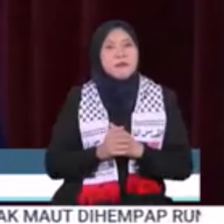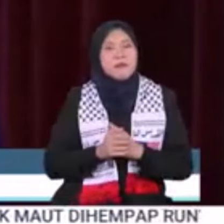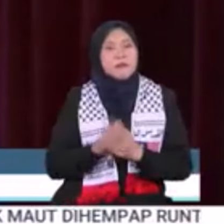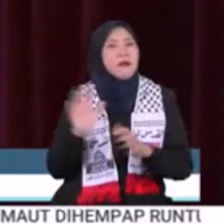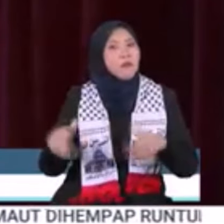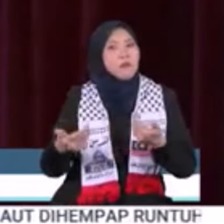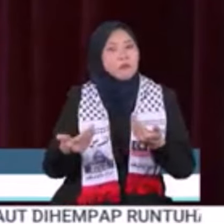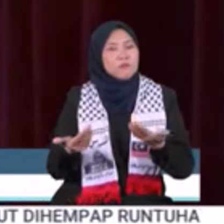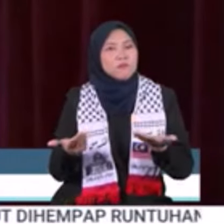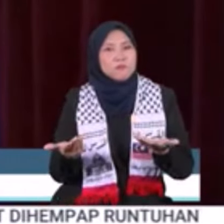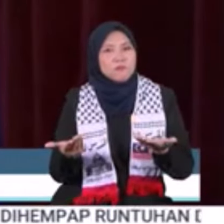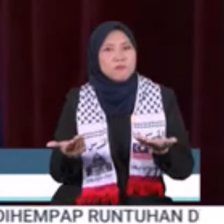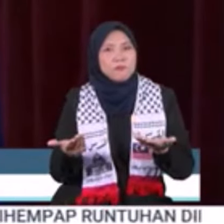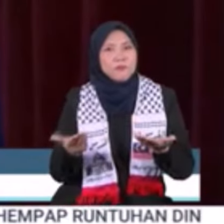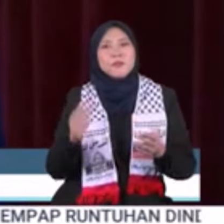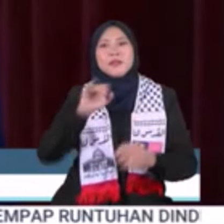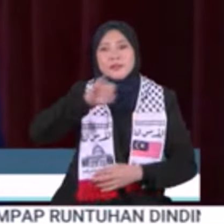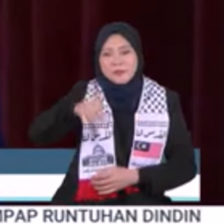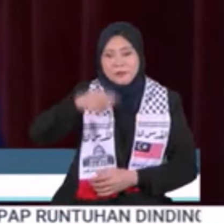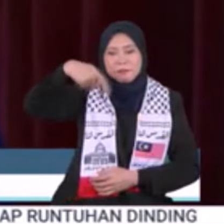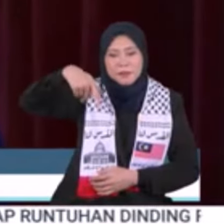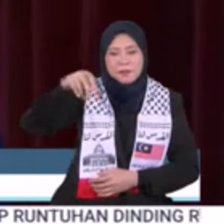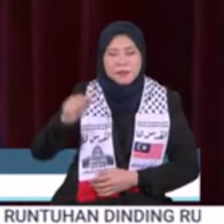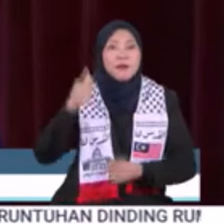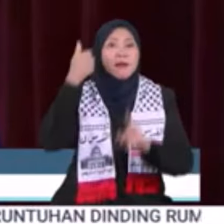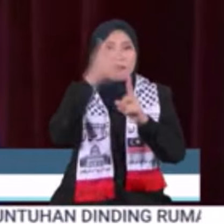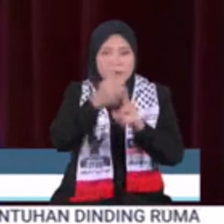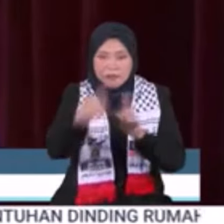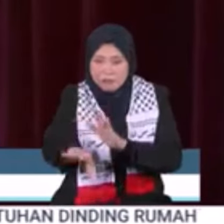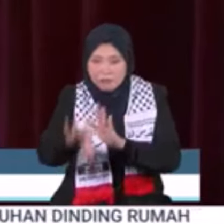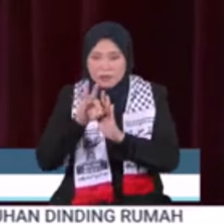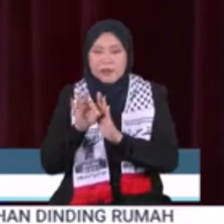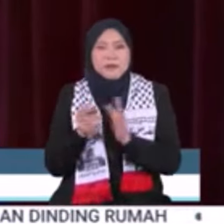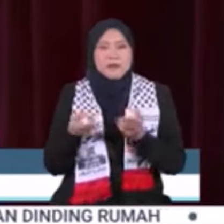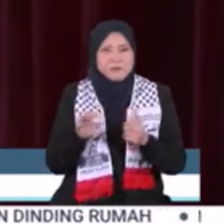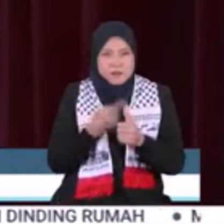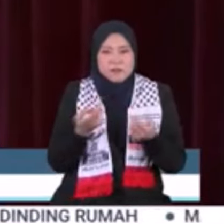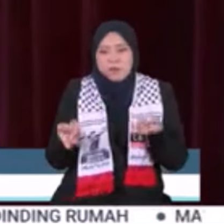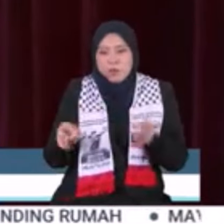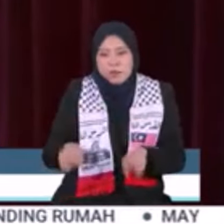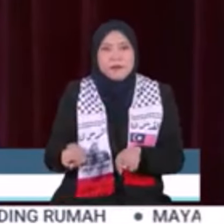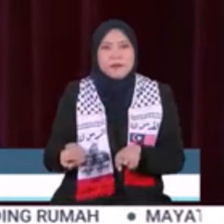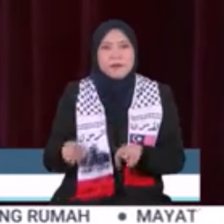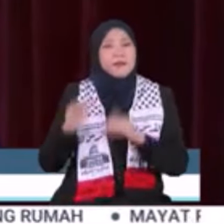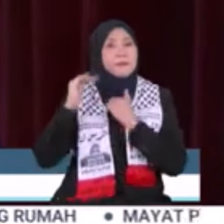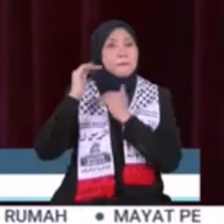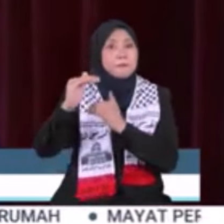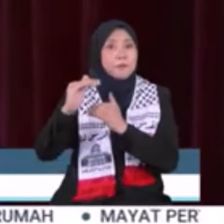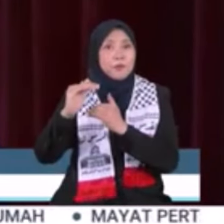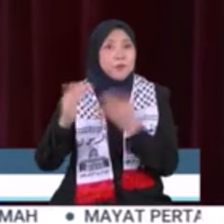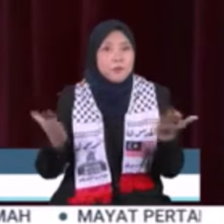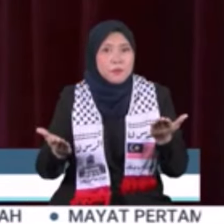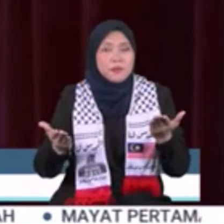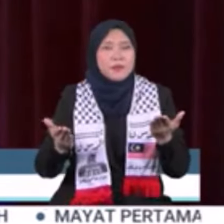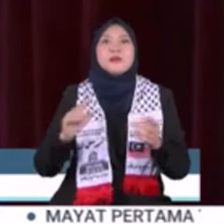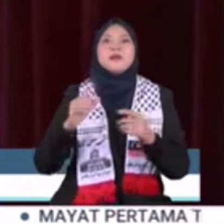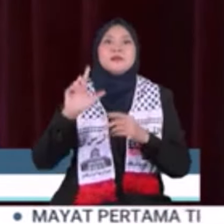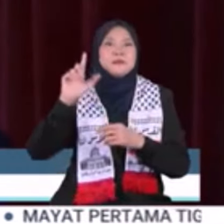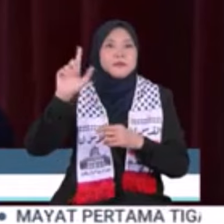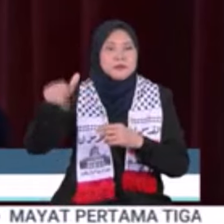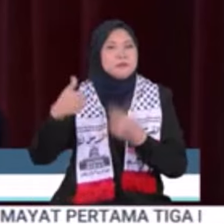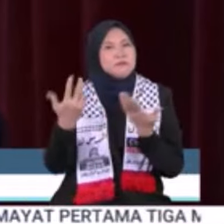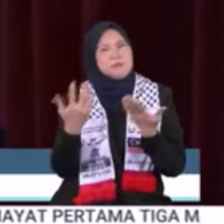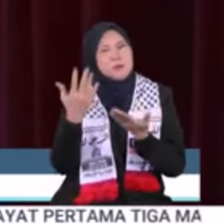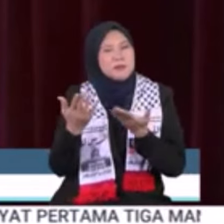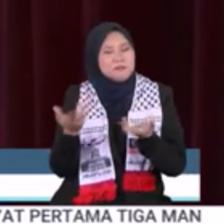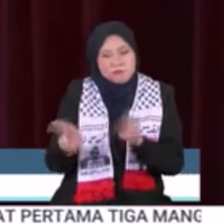apa yang kita nak kaji sebab itulah JPA mengarahkan kita lantik secara kontrak dahulu untuk tempoh sehingga kita putuskan